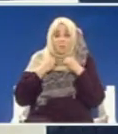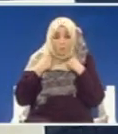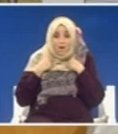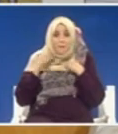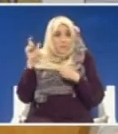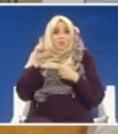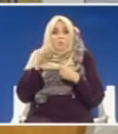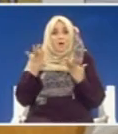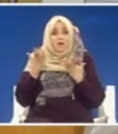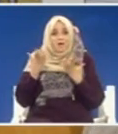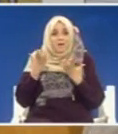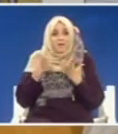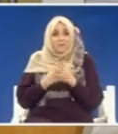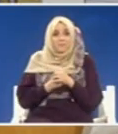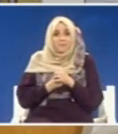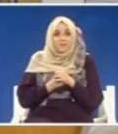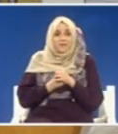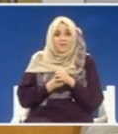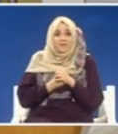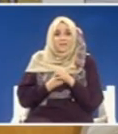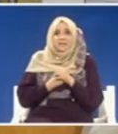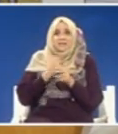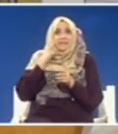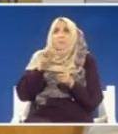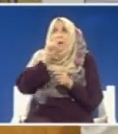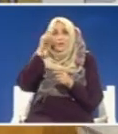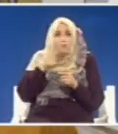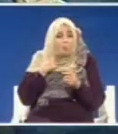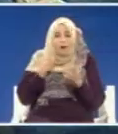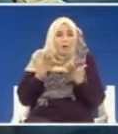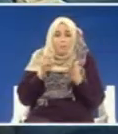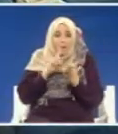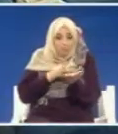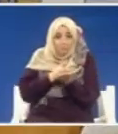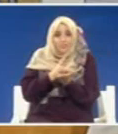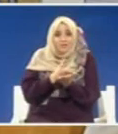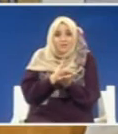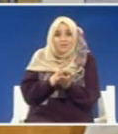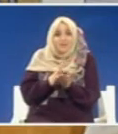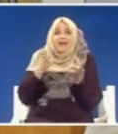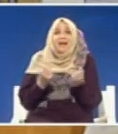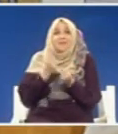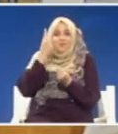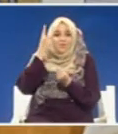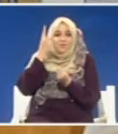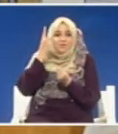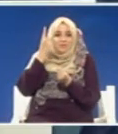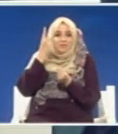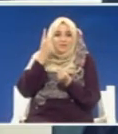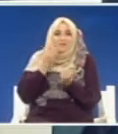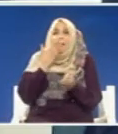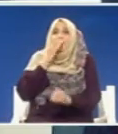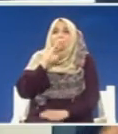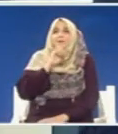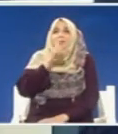يعني لولا أن هدانا الله لقد جاءت رسولنا. يعني صحيح، يعني معناها الهداية من عند الله. صحيح. تعالى الحمد لله الذي هدانا